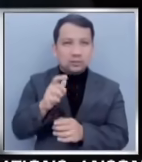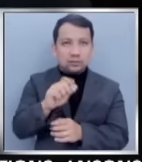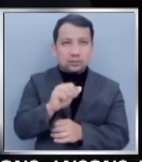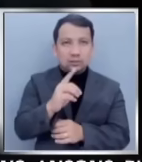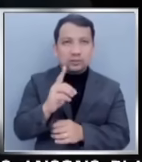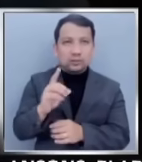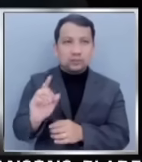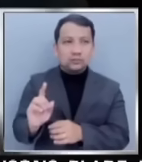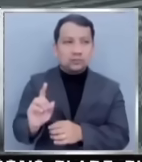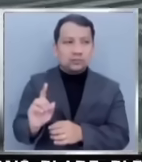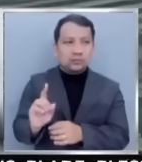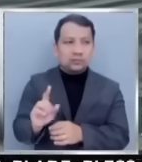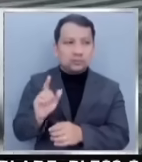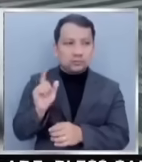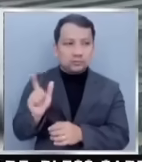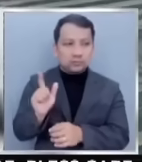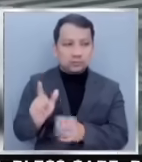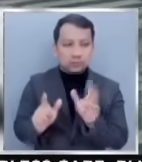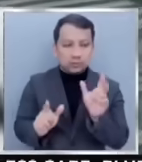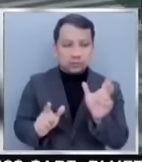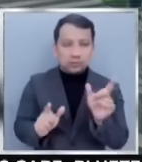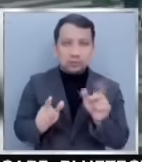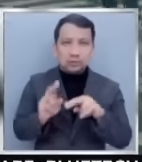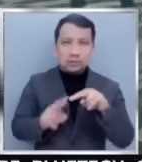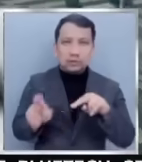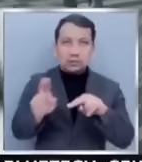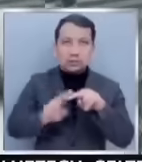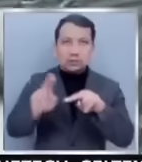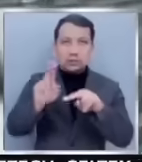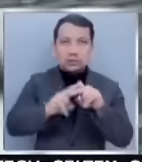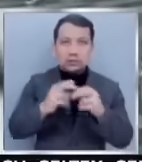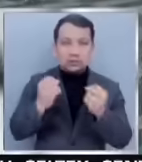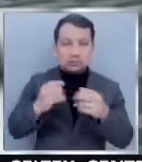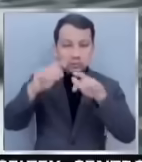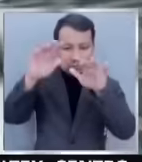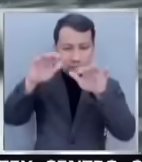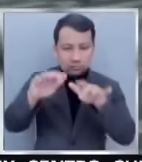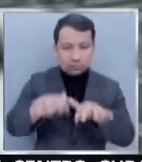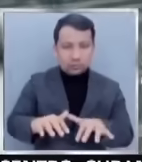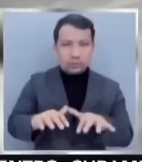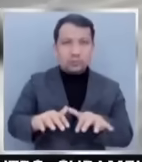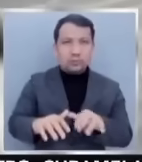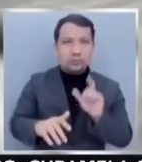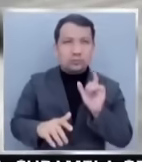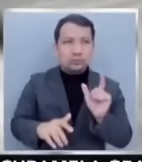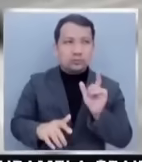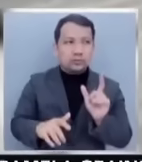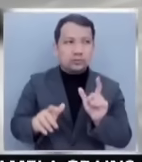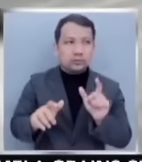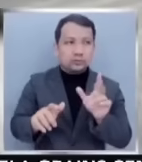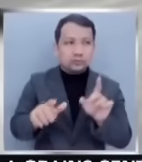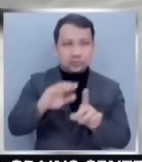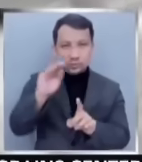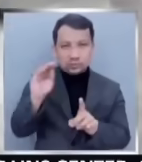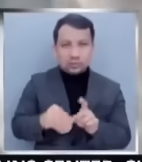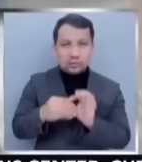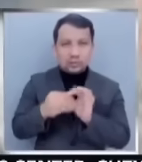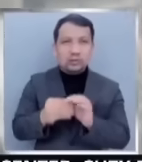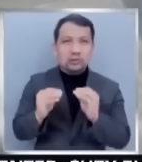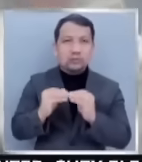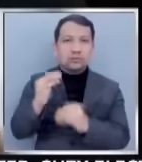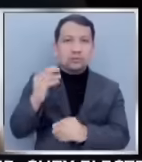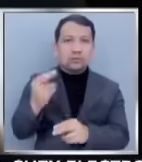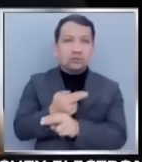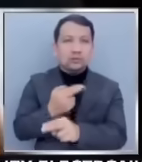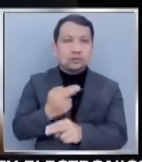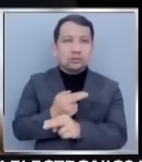by 2032, mag-i-increase pa ang amount of rainfall by as much as 23%. So in short, it will now become a regular